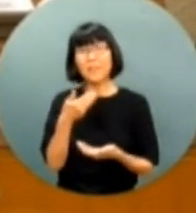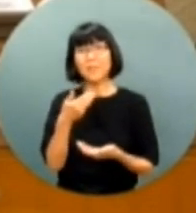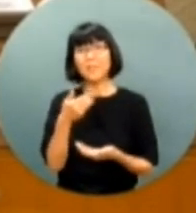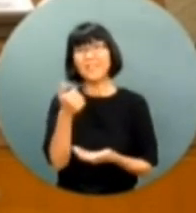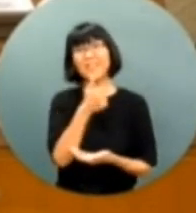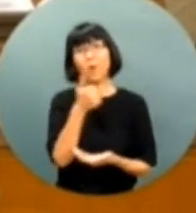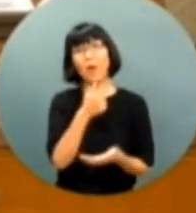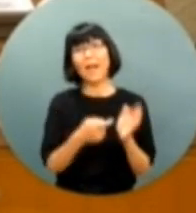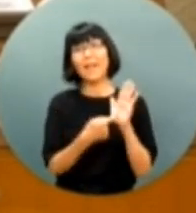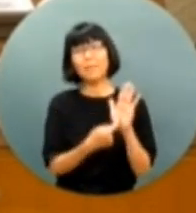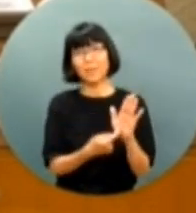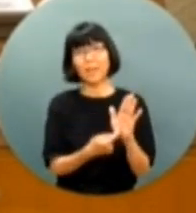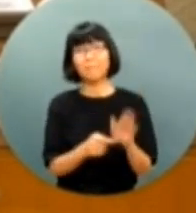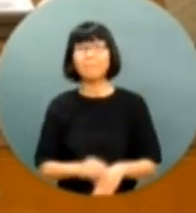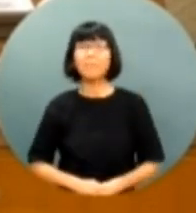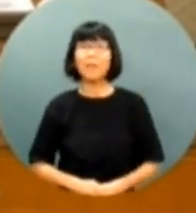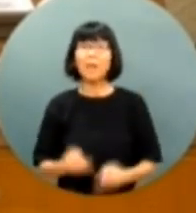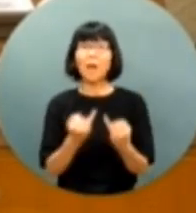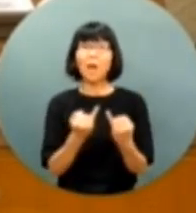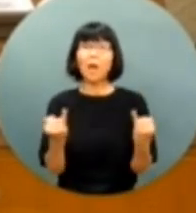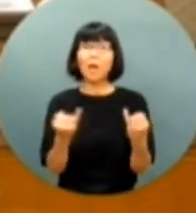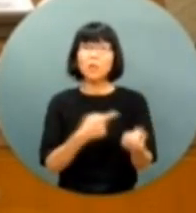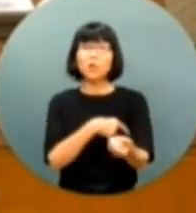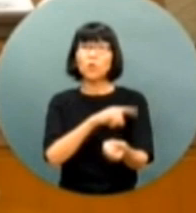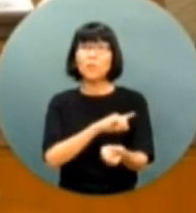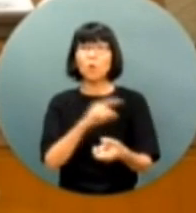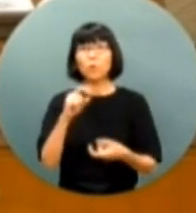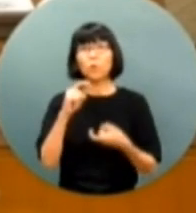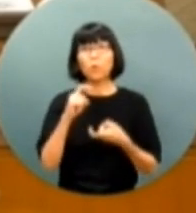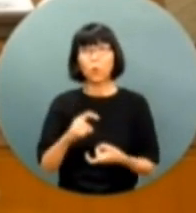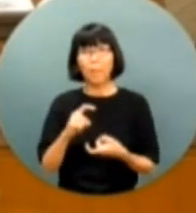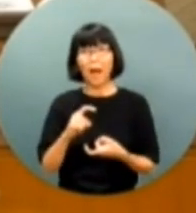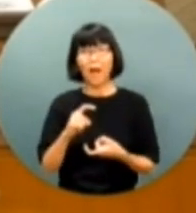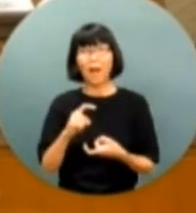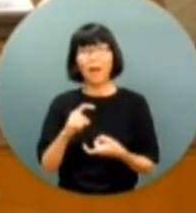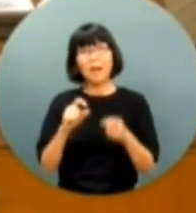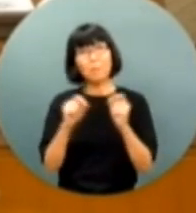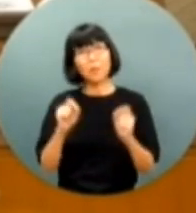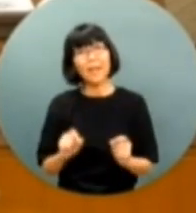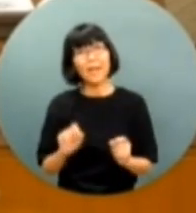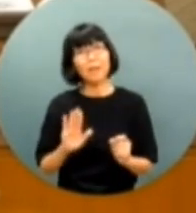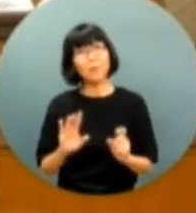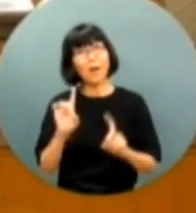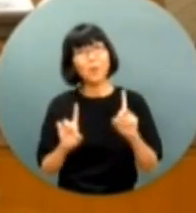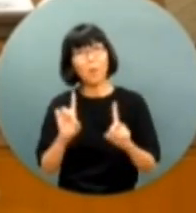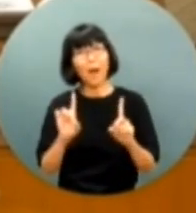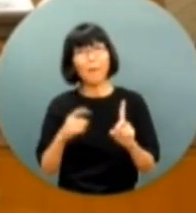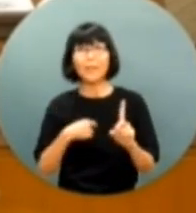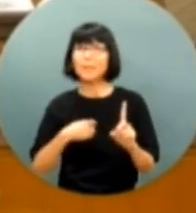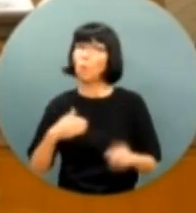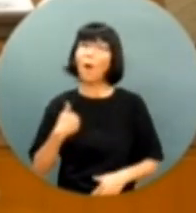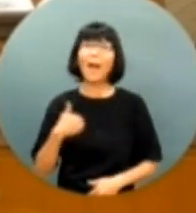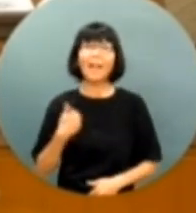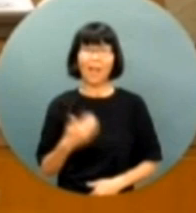力という言葉が、何が男女共同参画の推進に対して問題がないとは言えないなのか、理解に苦しんでおります。